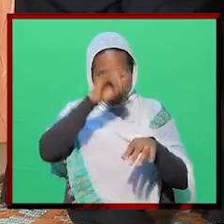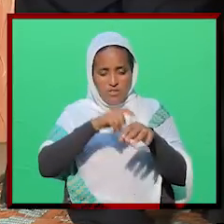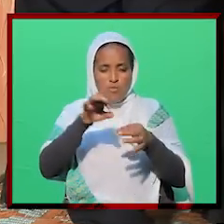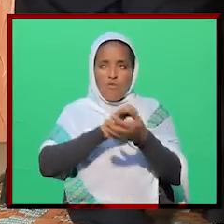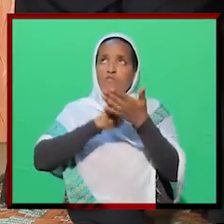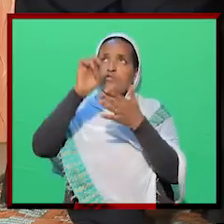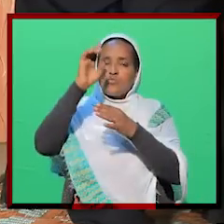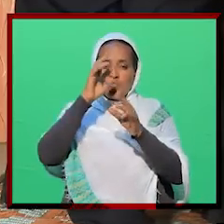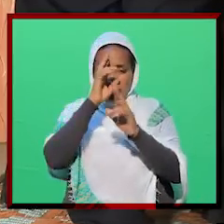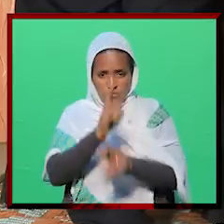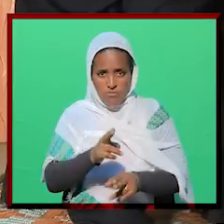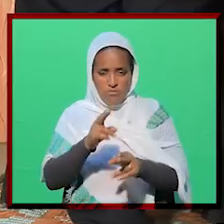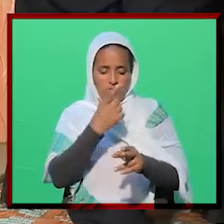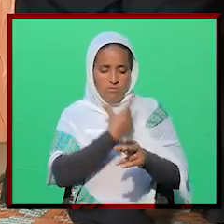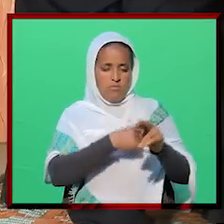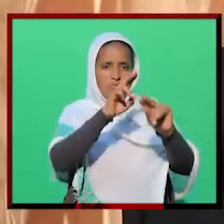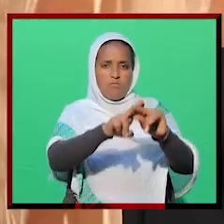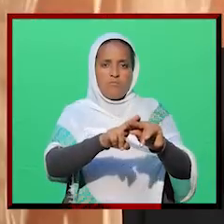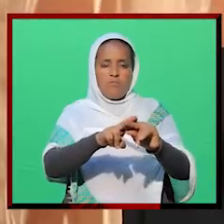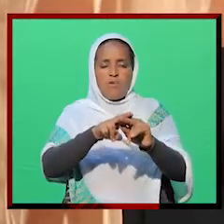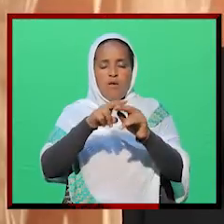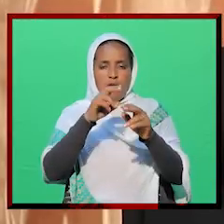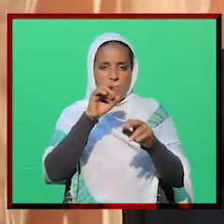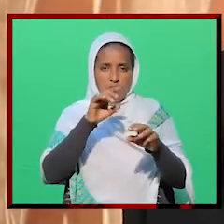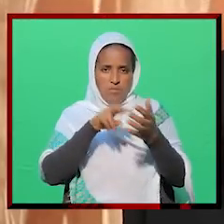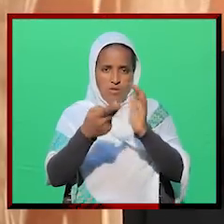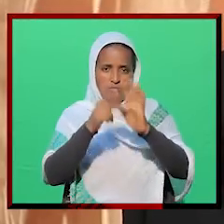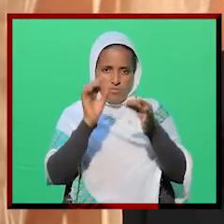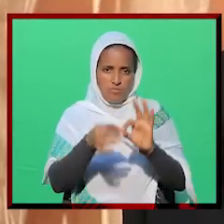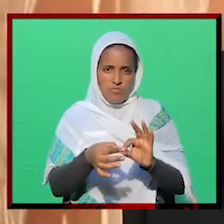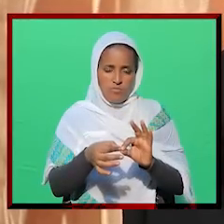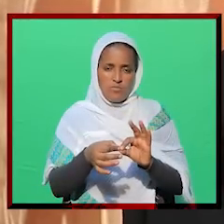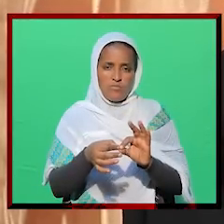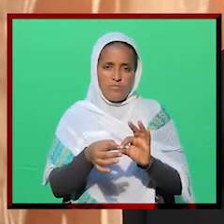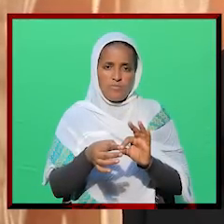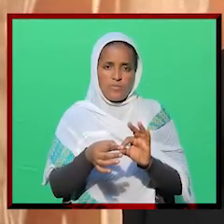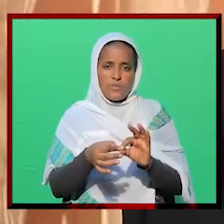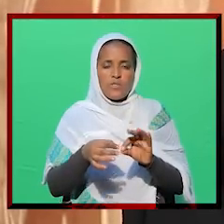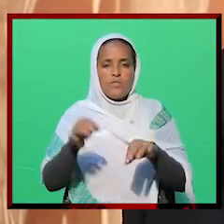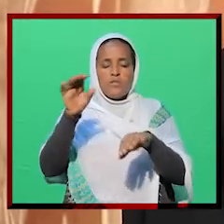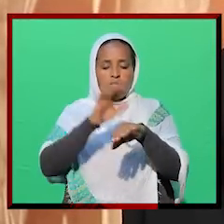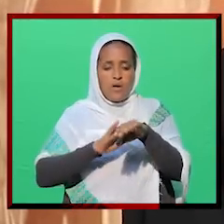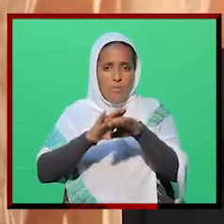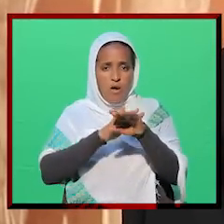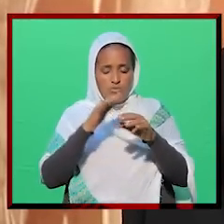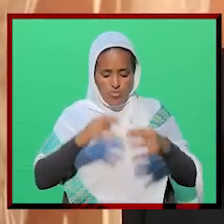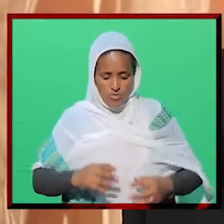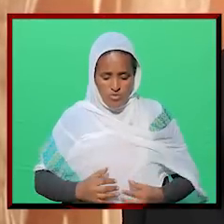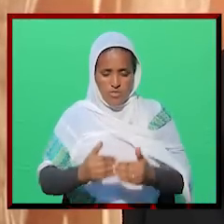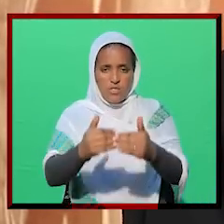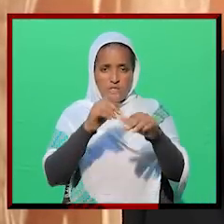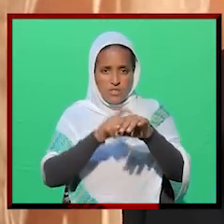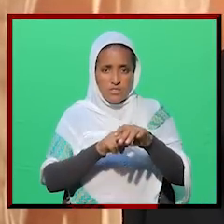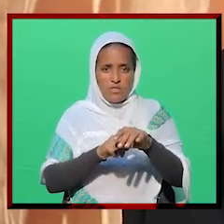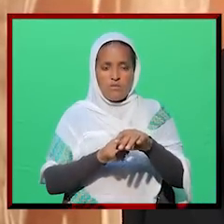መሆን ከተቻለ ነቢያት ሁሉ የባህሪ አምላክ መሆናቸው ነቢያት ሁሉ የባህሪ አምላክ መሆን ወደሚል ድምዳሜ